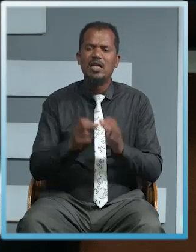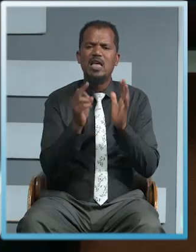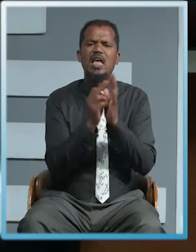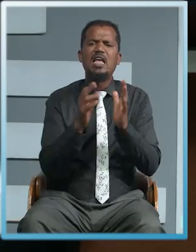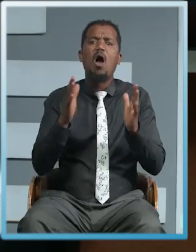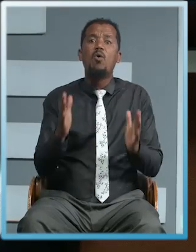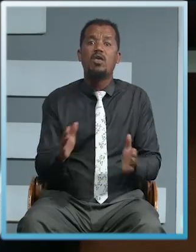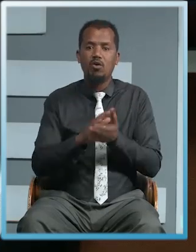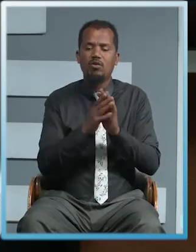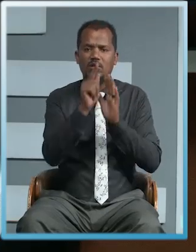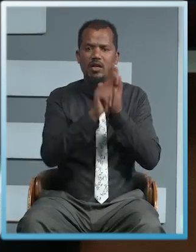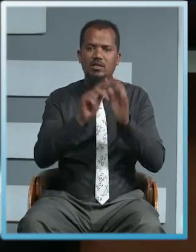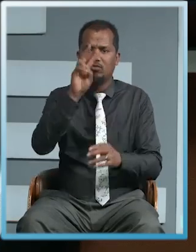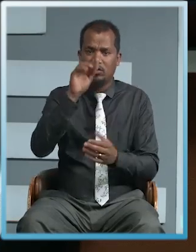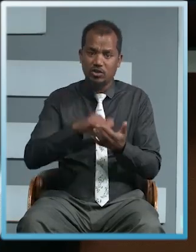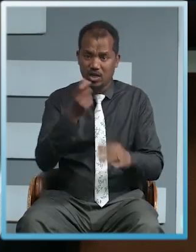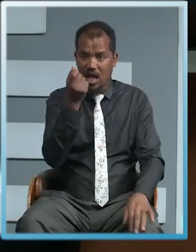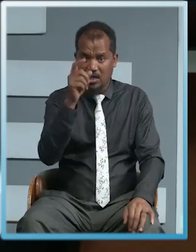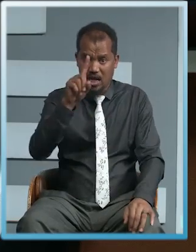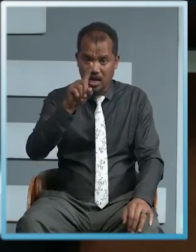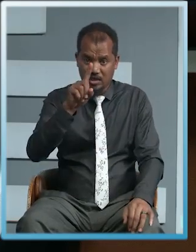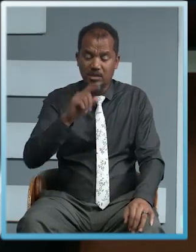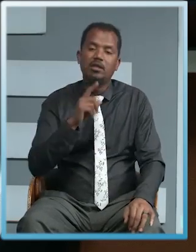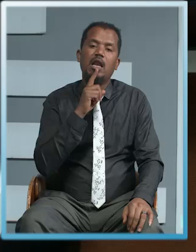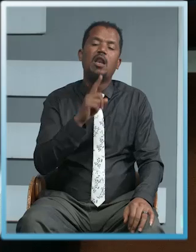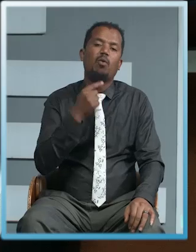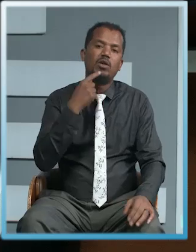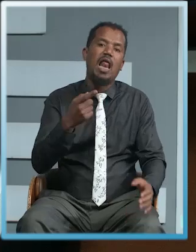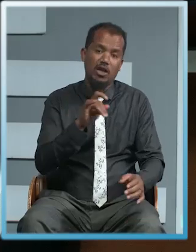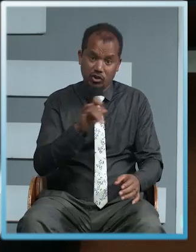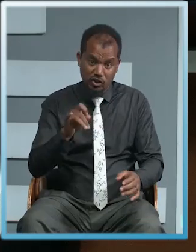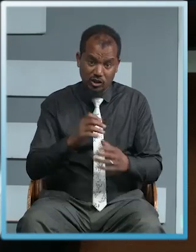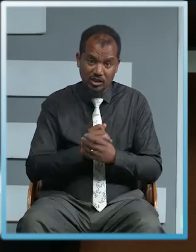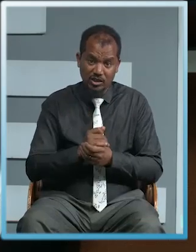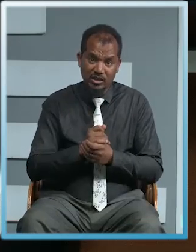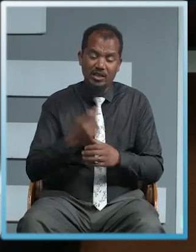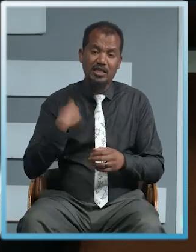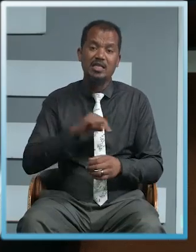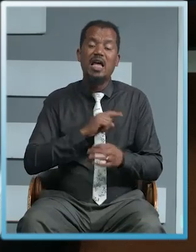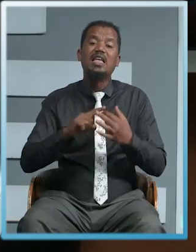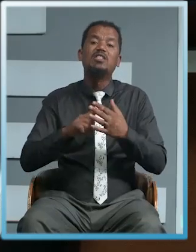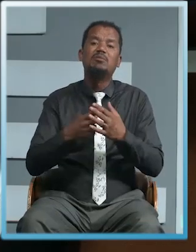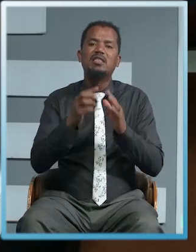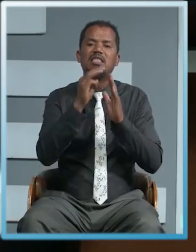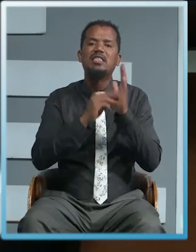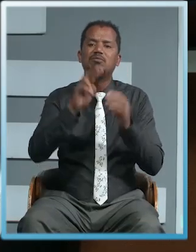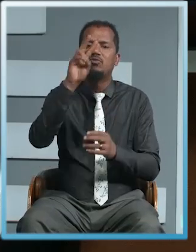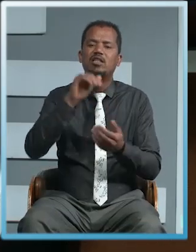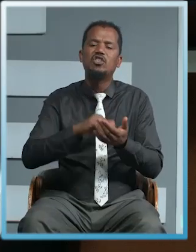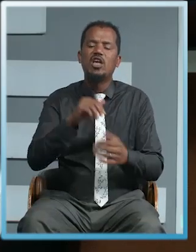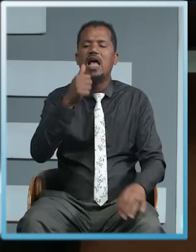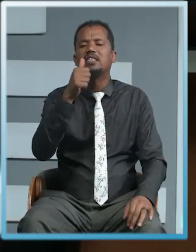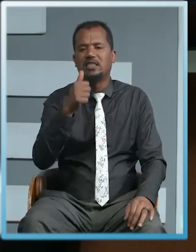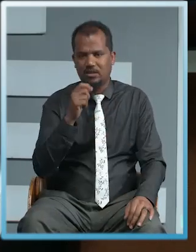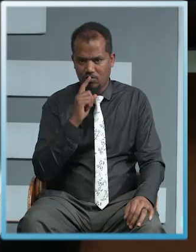ህጋዊ የሆንበት ነሐሴ 2011 ነው እንላለን እንጂ እኛ የጀመርነው ጥቅምት 2010